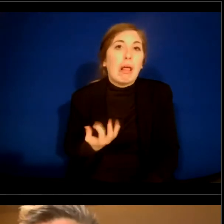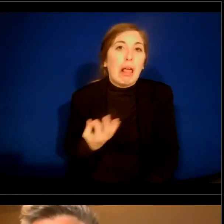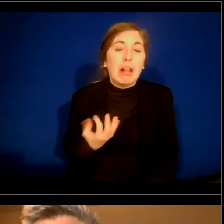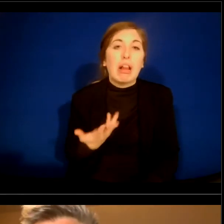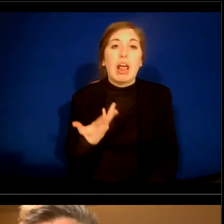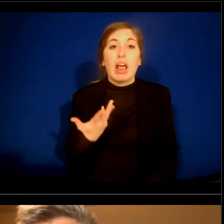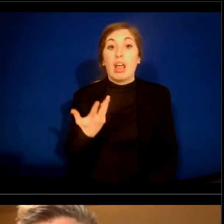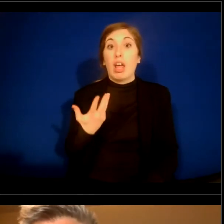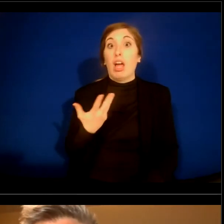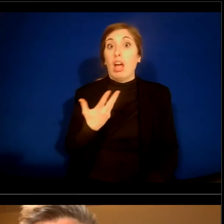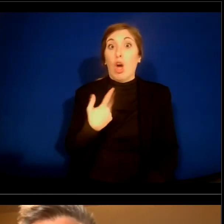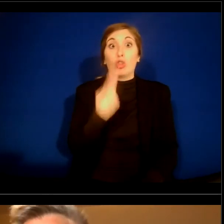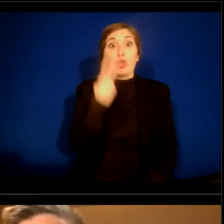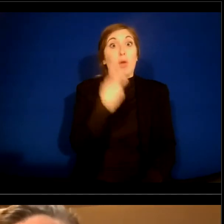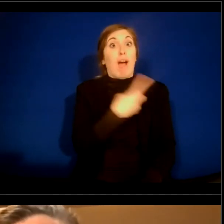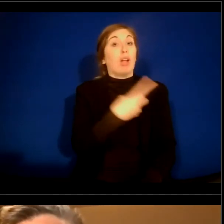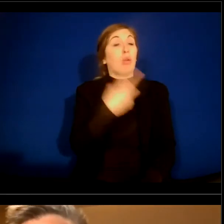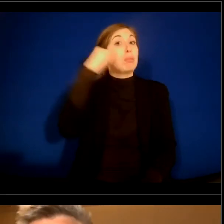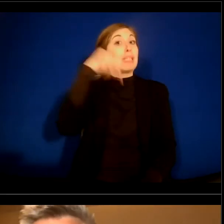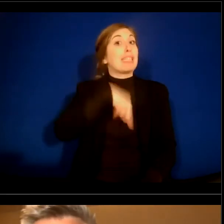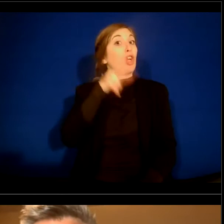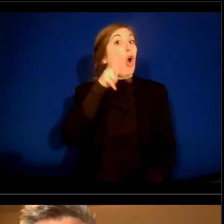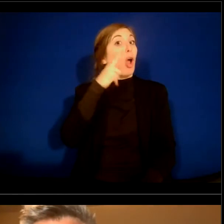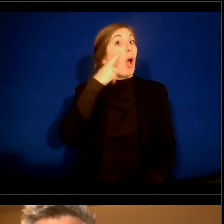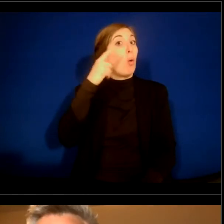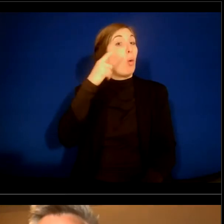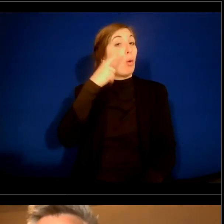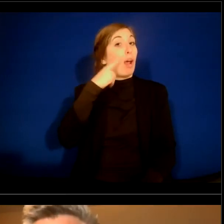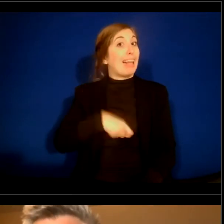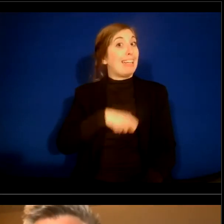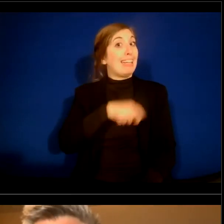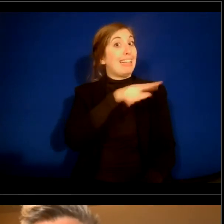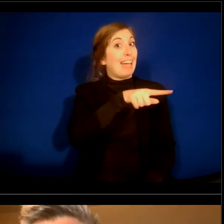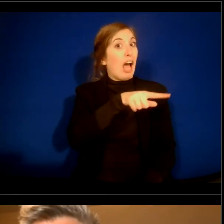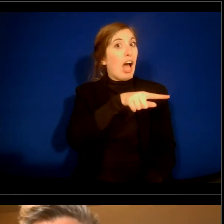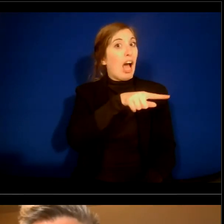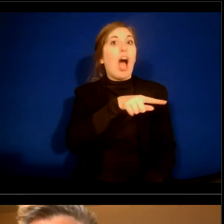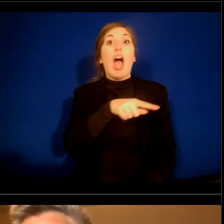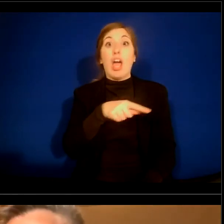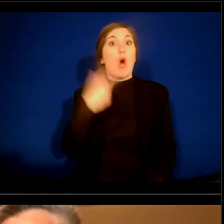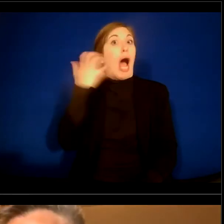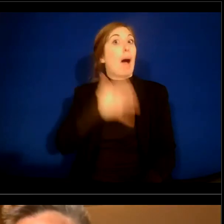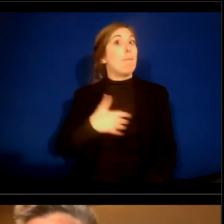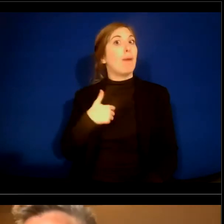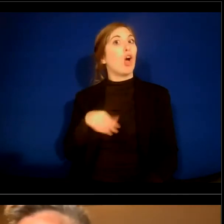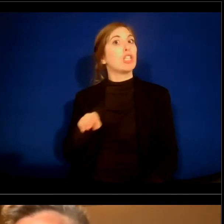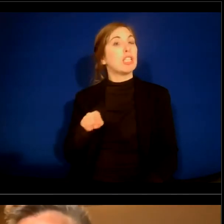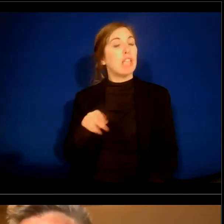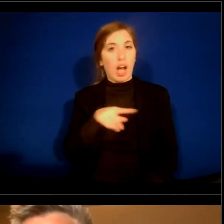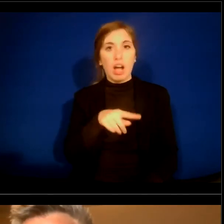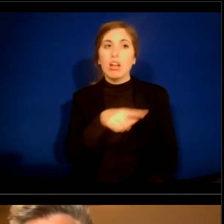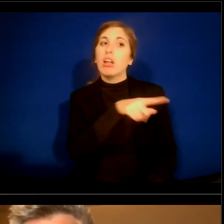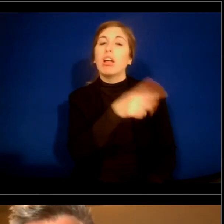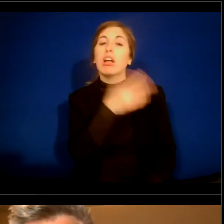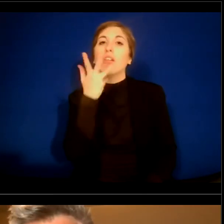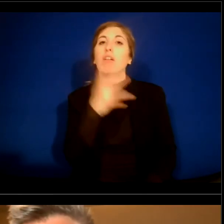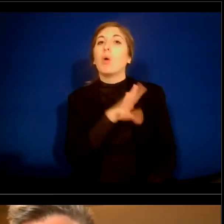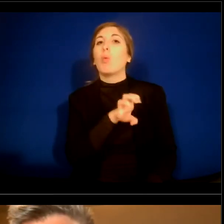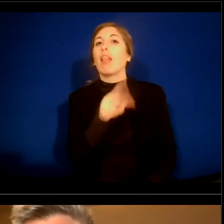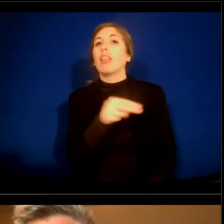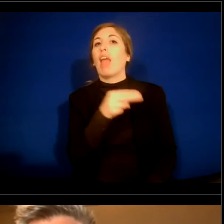psicologa ucraina che ho trovato, che ho fatto un po' apposta a dire, mi ha chiesto 40 euro per una seduta, cioè una cifra